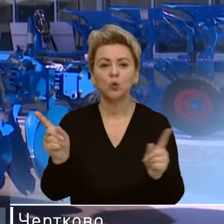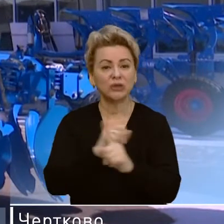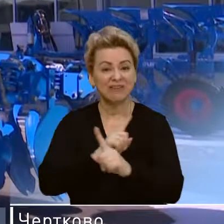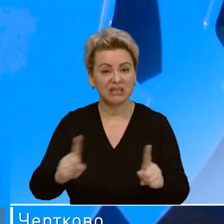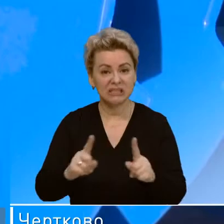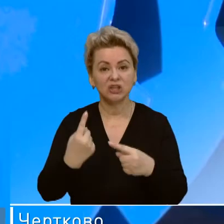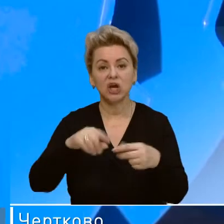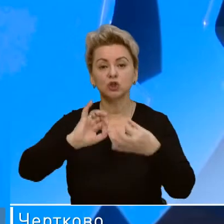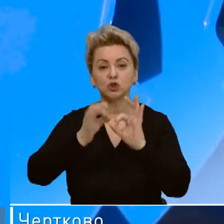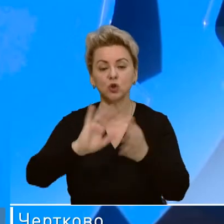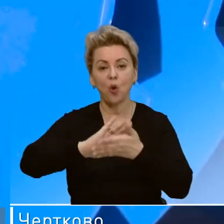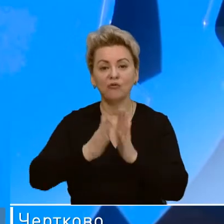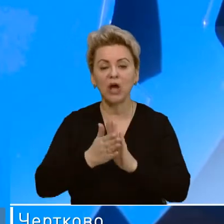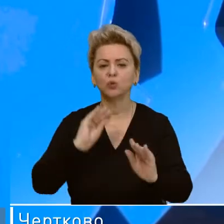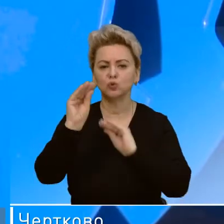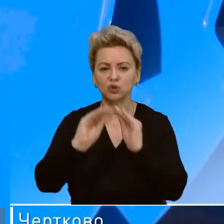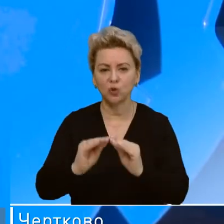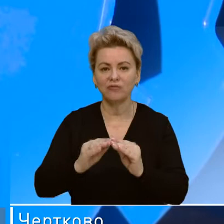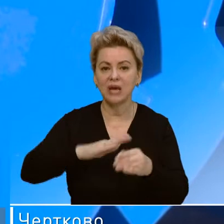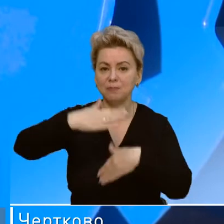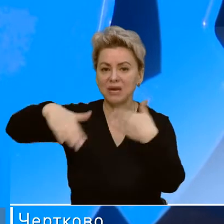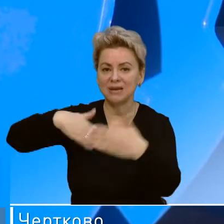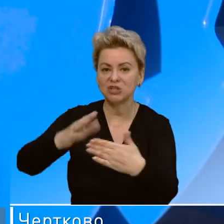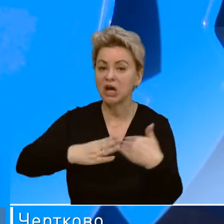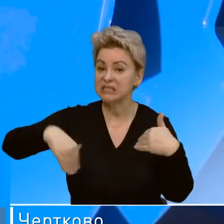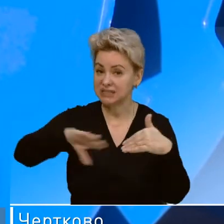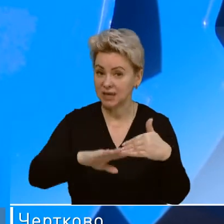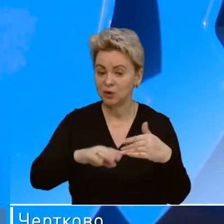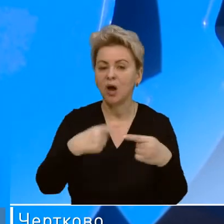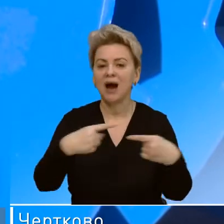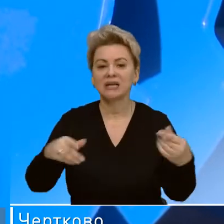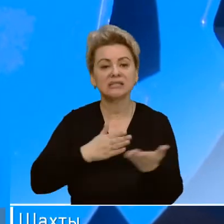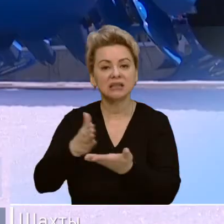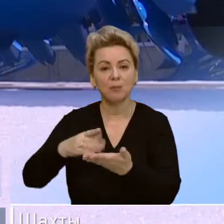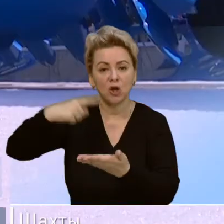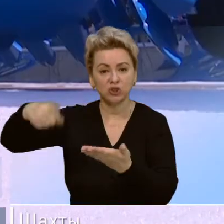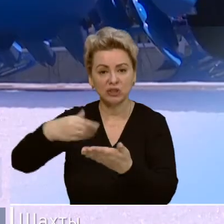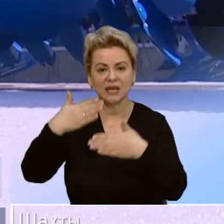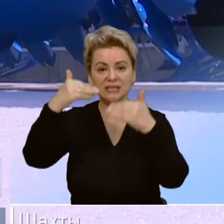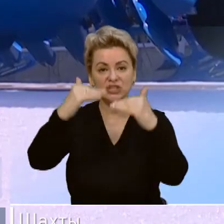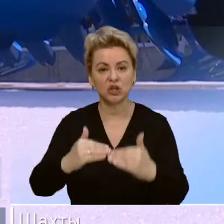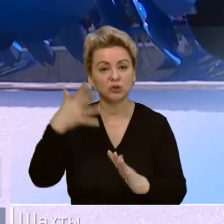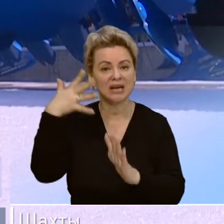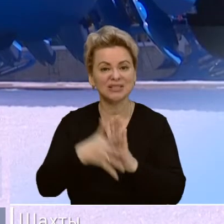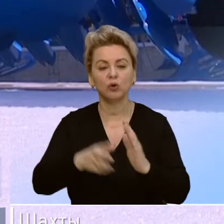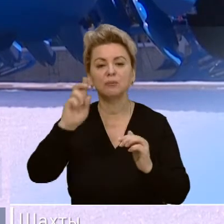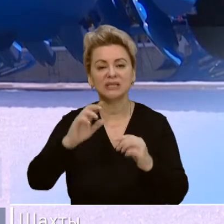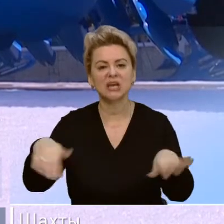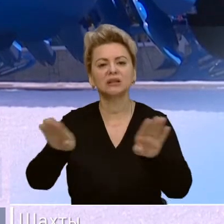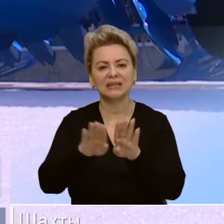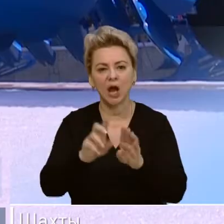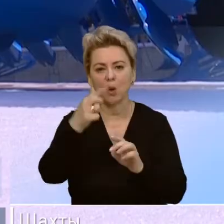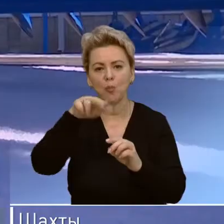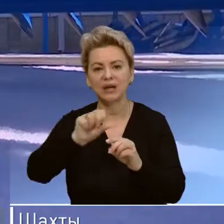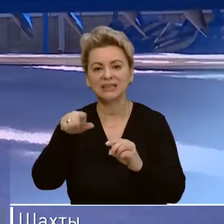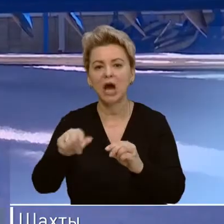универсальность. Даже в сложных условиях устройство однородно перемешает почву, а разнонаправленные диски помогут снизить расход топлива. Такая «Барона»